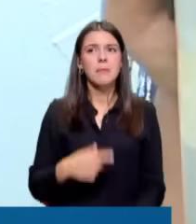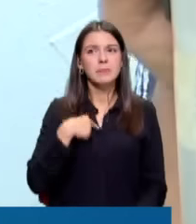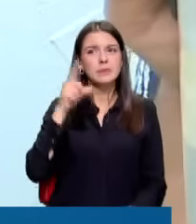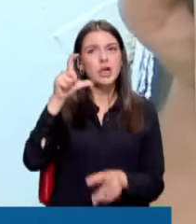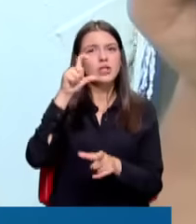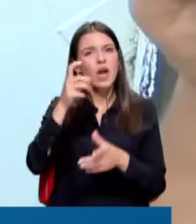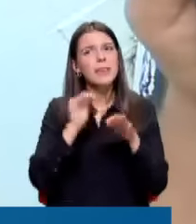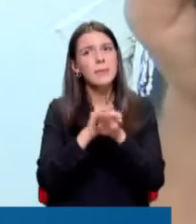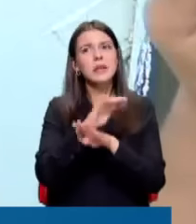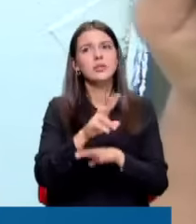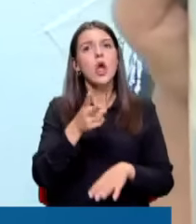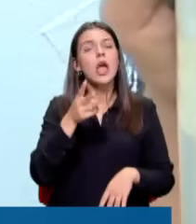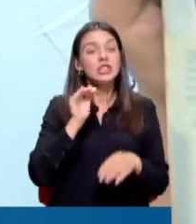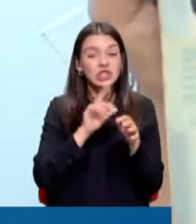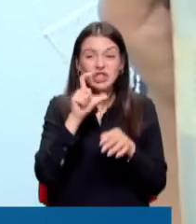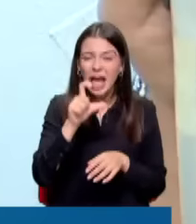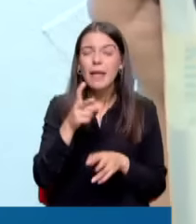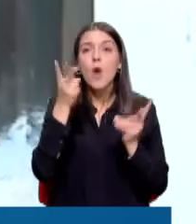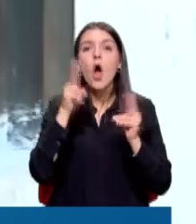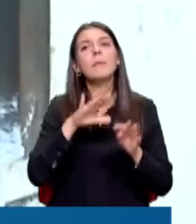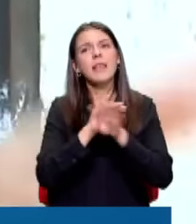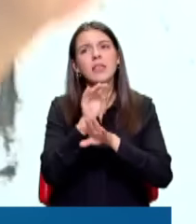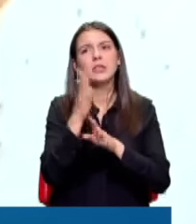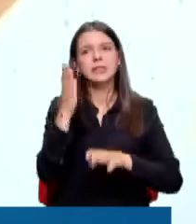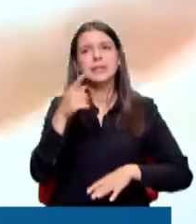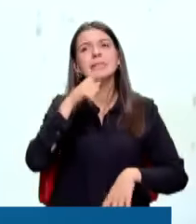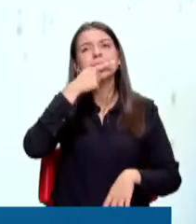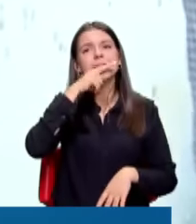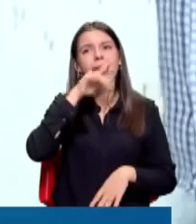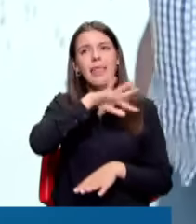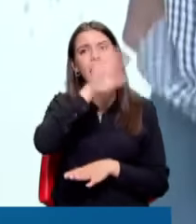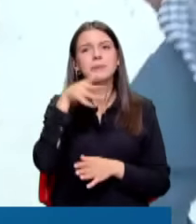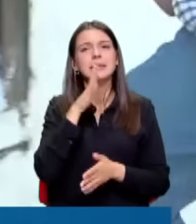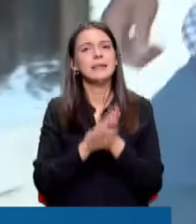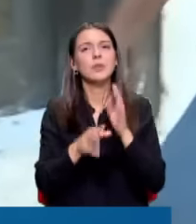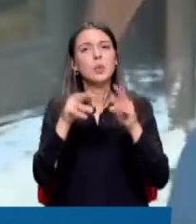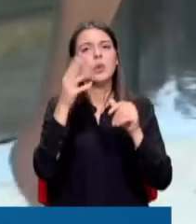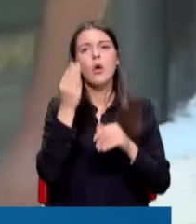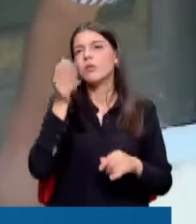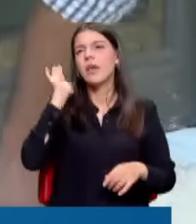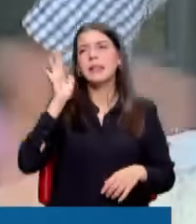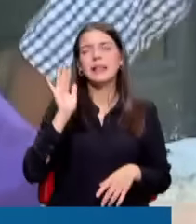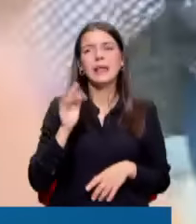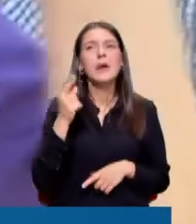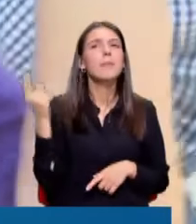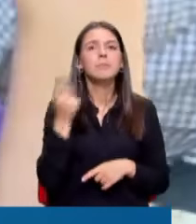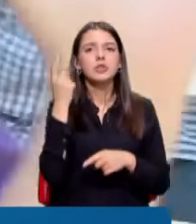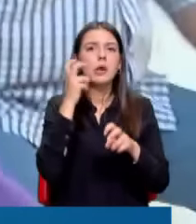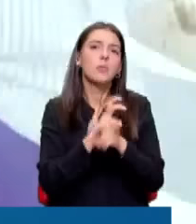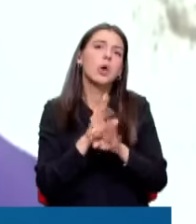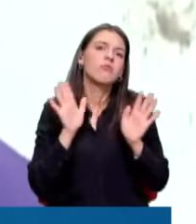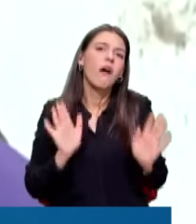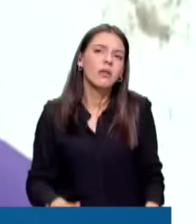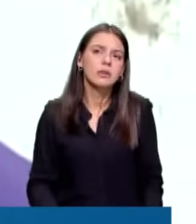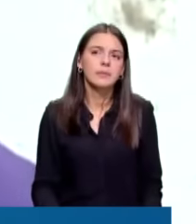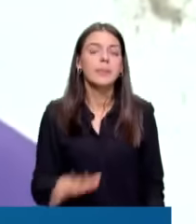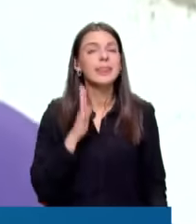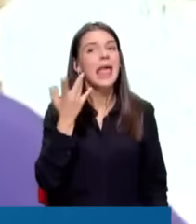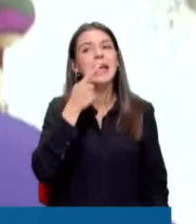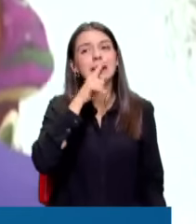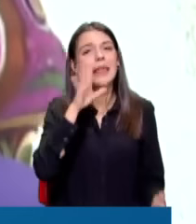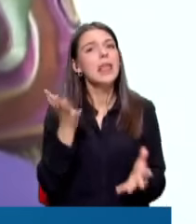yaşadık. Cehennemi ölmeden yaşadık, gördük yani. Zeytinlerimiz vardı. Hepsi kül oldu. Hiçbir şey, bir şey bomboş kaldık her işte. Ne zeytin,